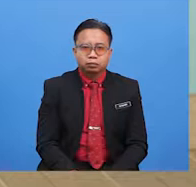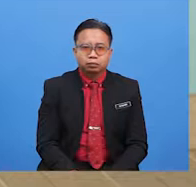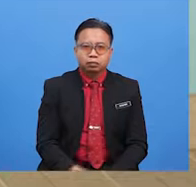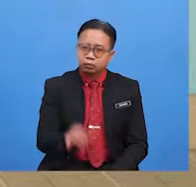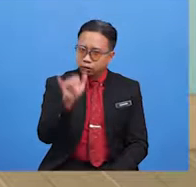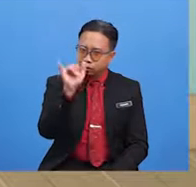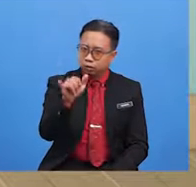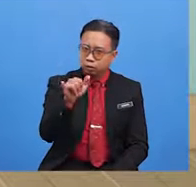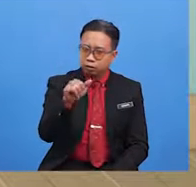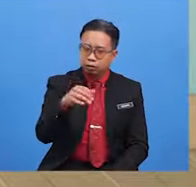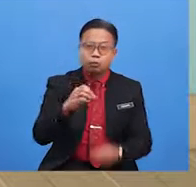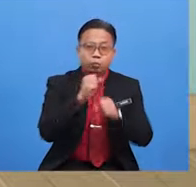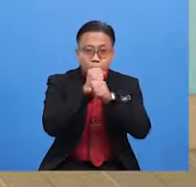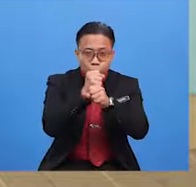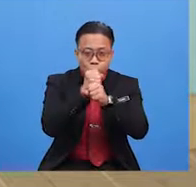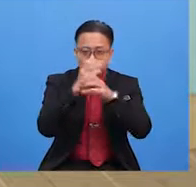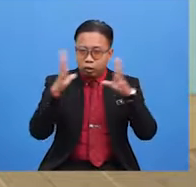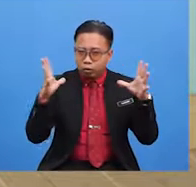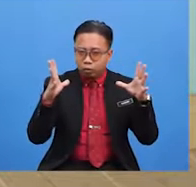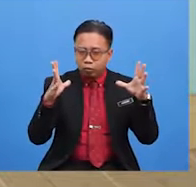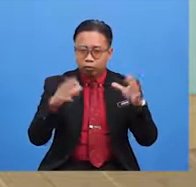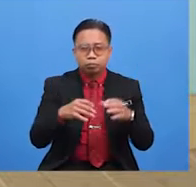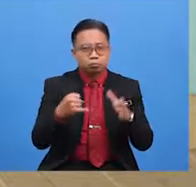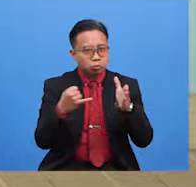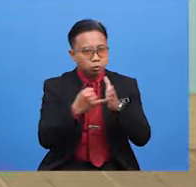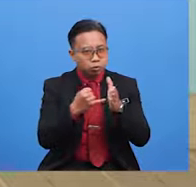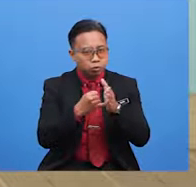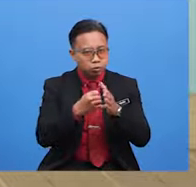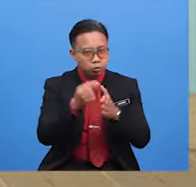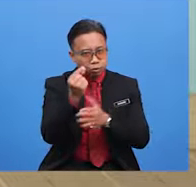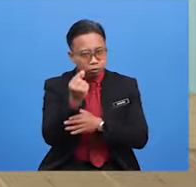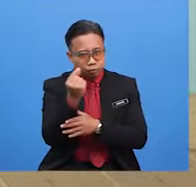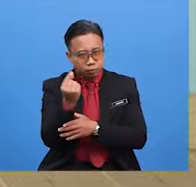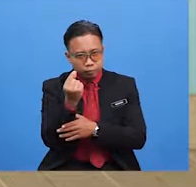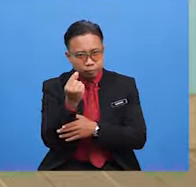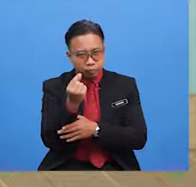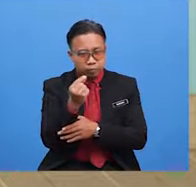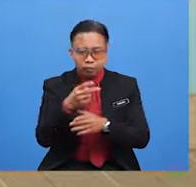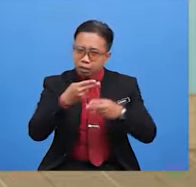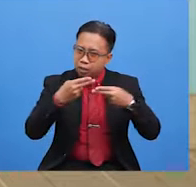Ya, belum yang dicucuk dengan jarum peniti kehilangan jisinnya dan